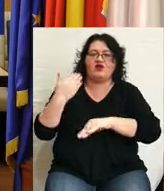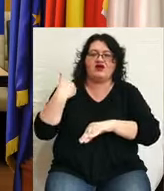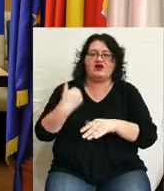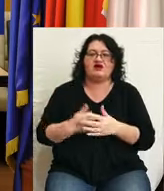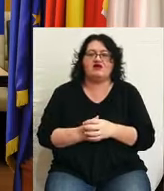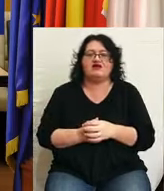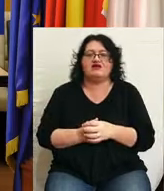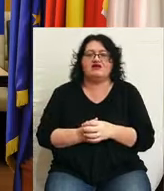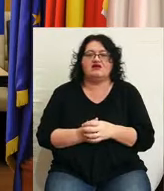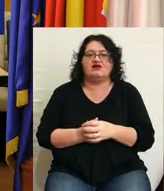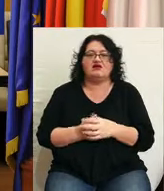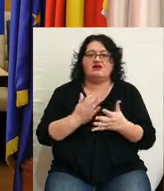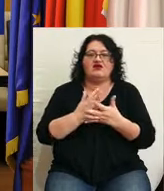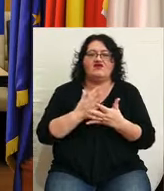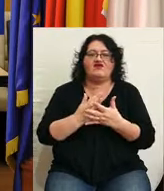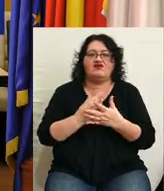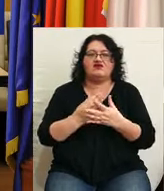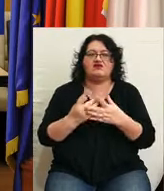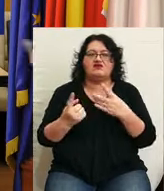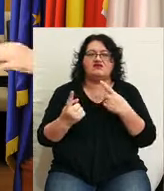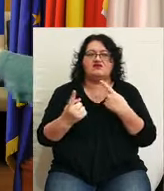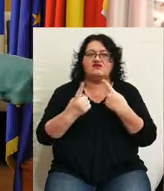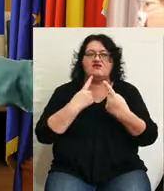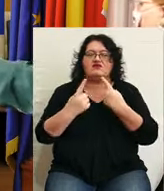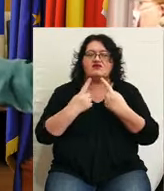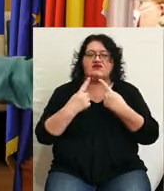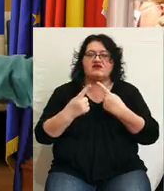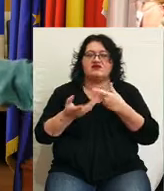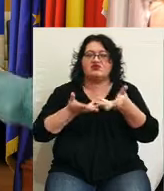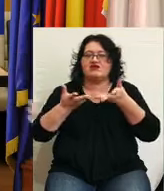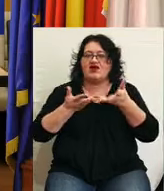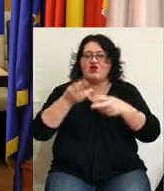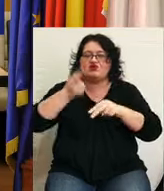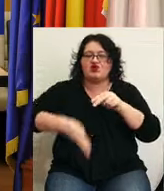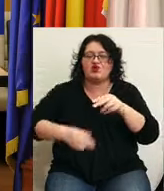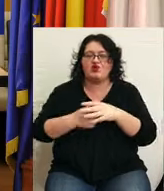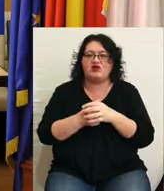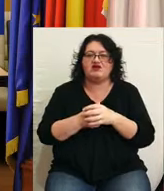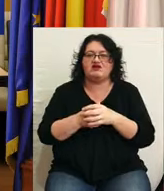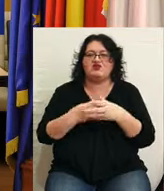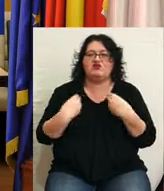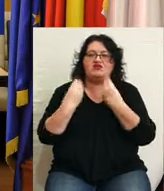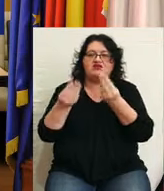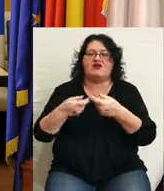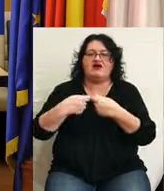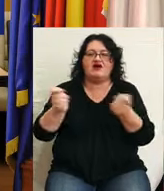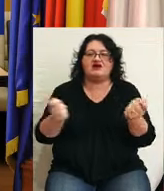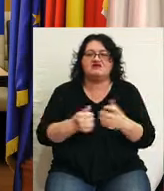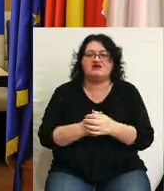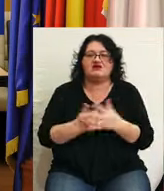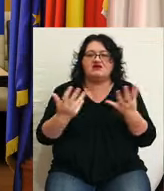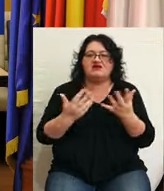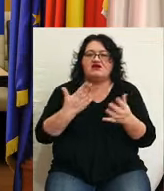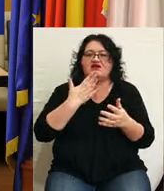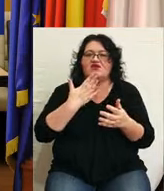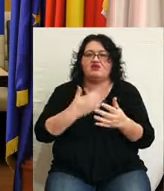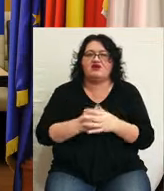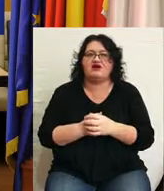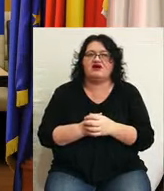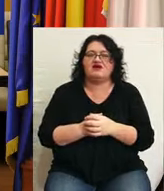până acum două ore, am stat în negocieri cu ultimul furnizor de gaz, care din păcate ne-a